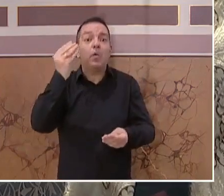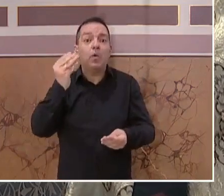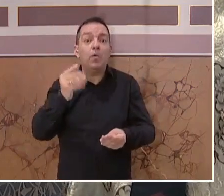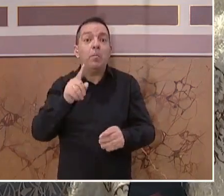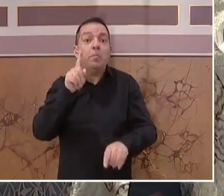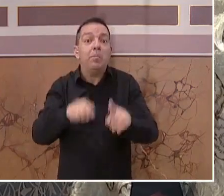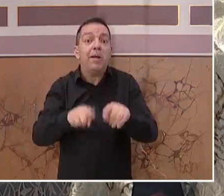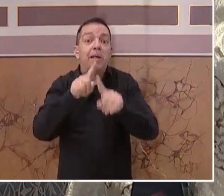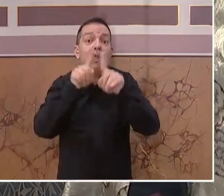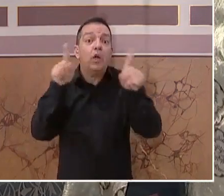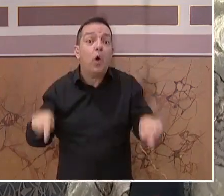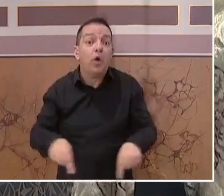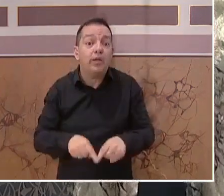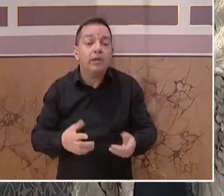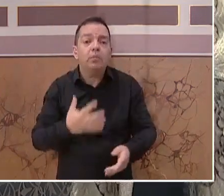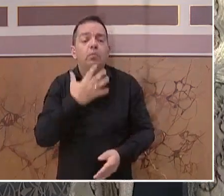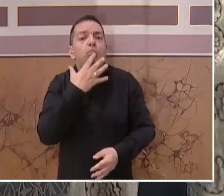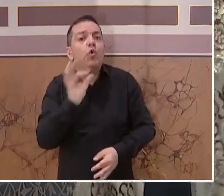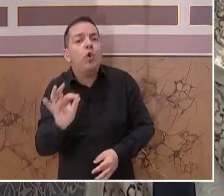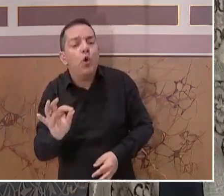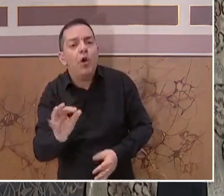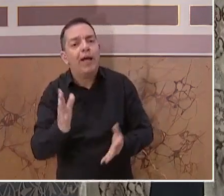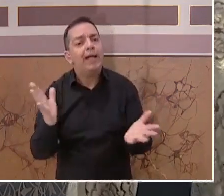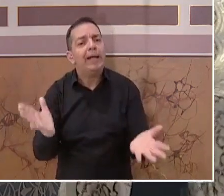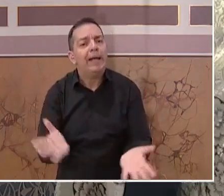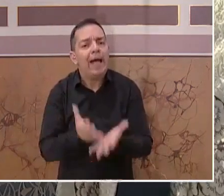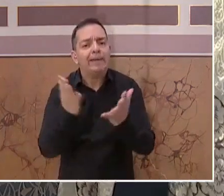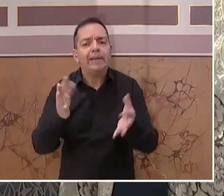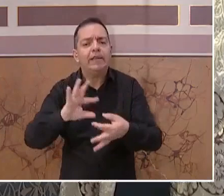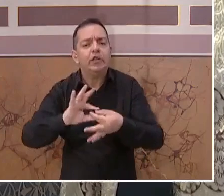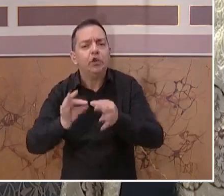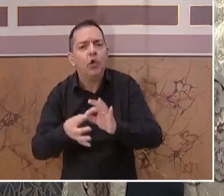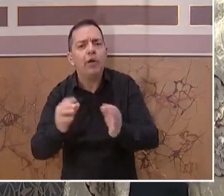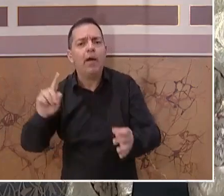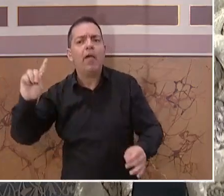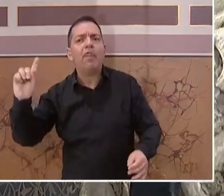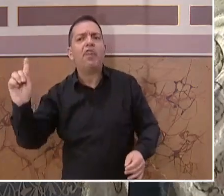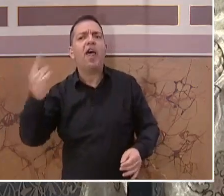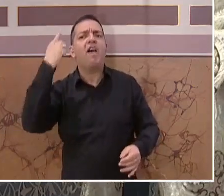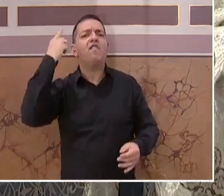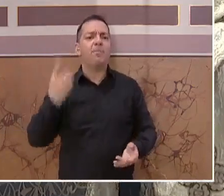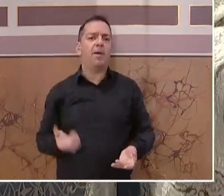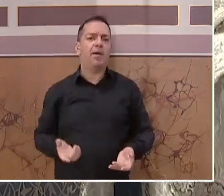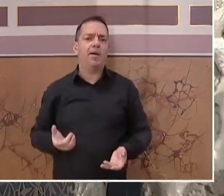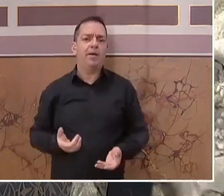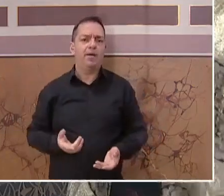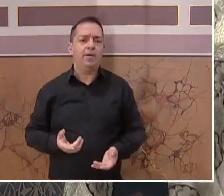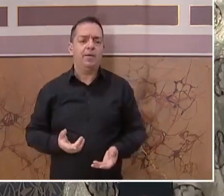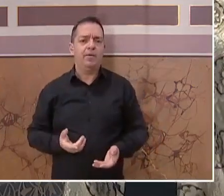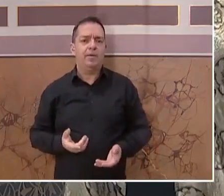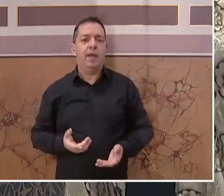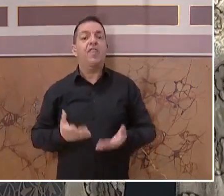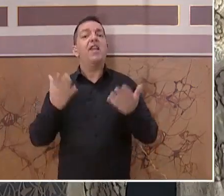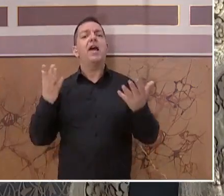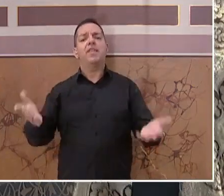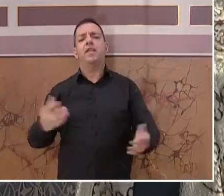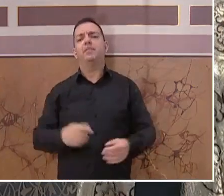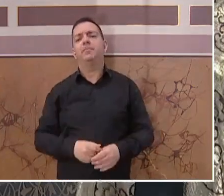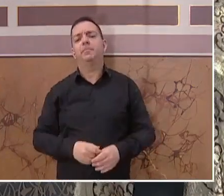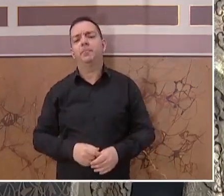αυτές συνδέθηκαν με κάποιο θαύμα, η φανέρωση δηλαδή